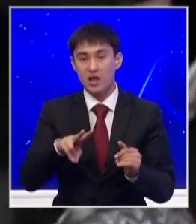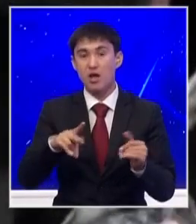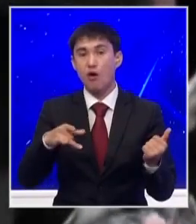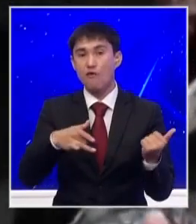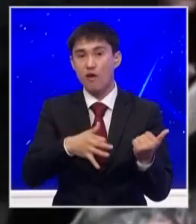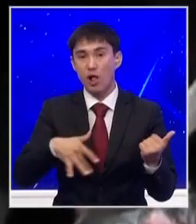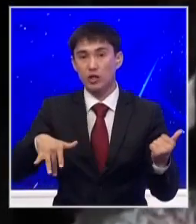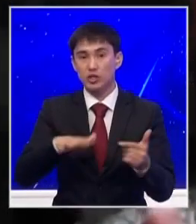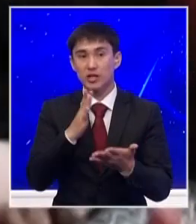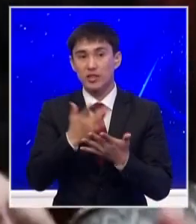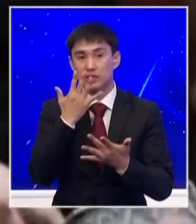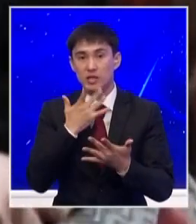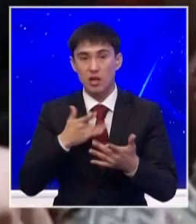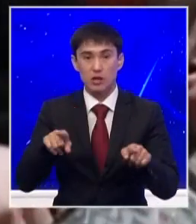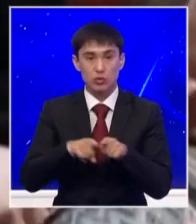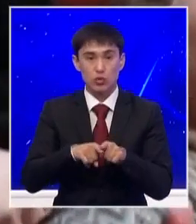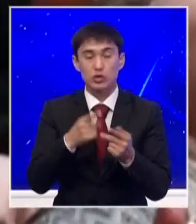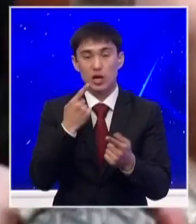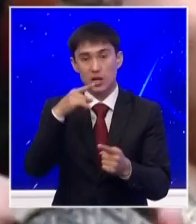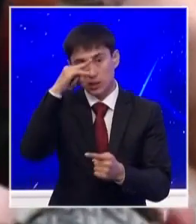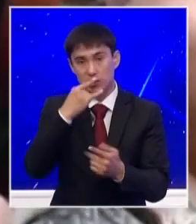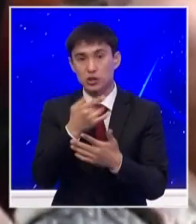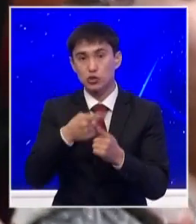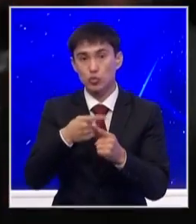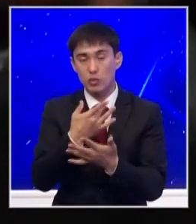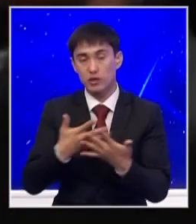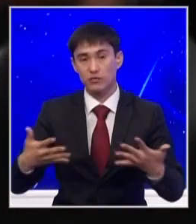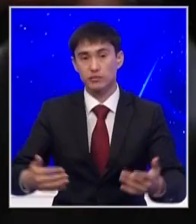также созвучие национальных казахских инструментов.